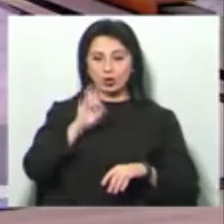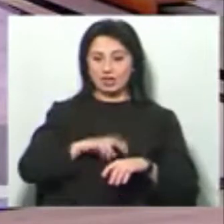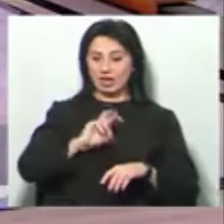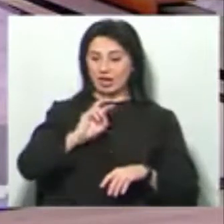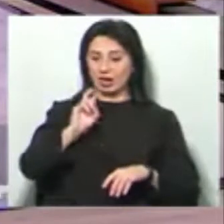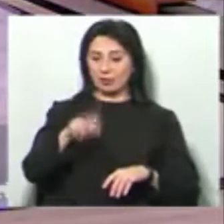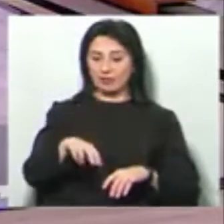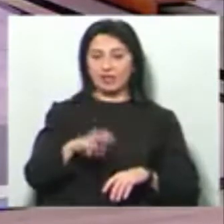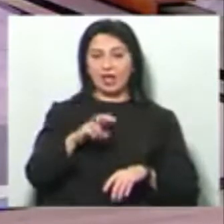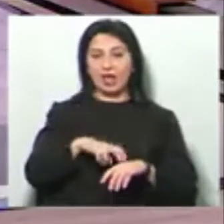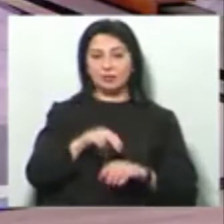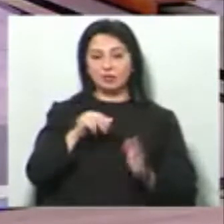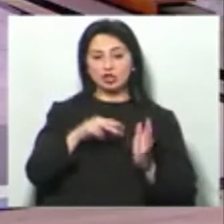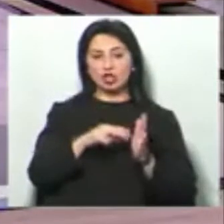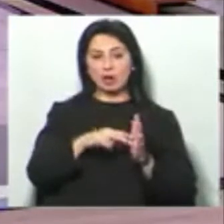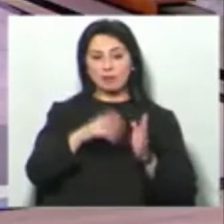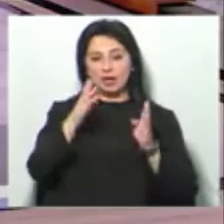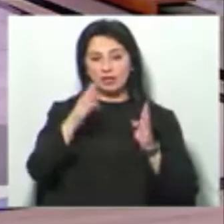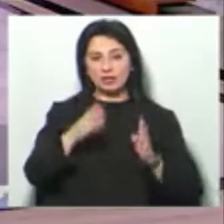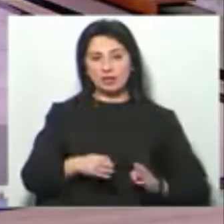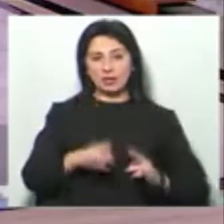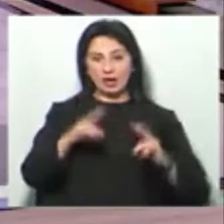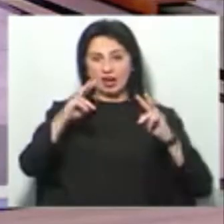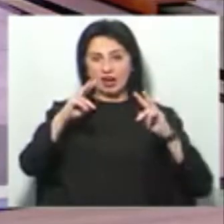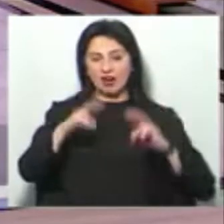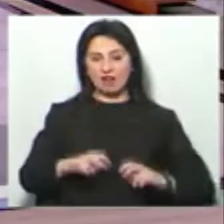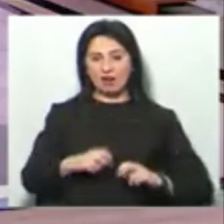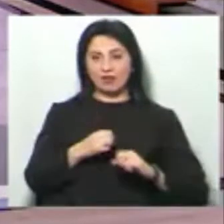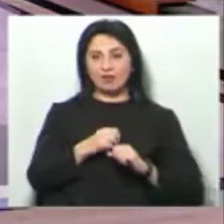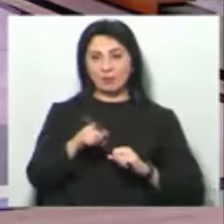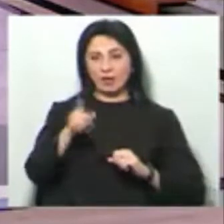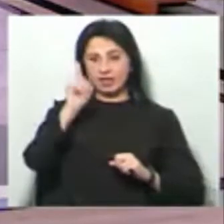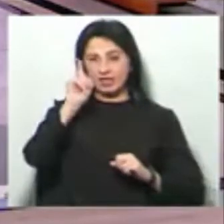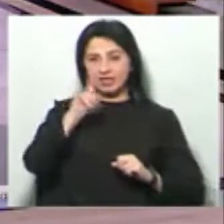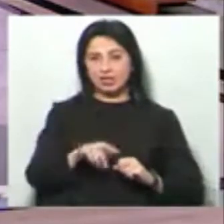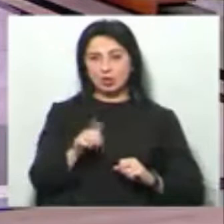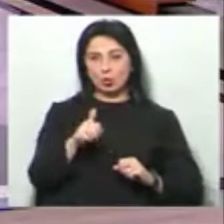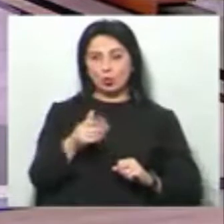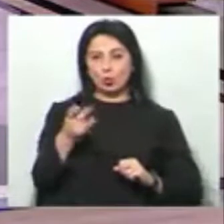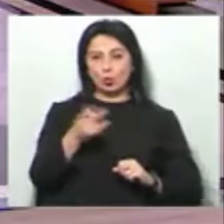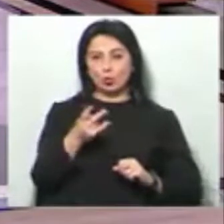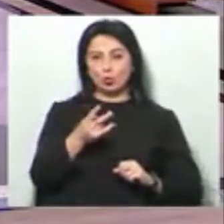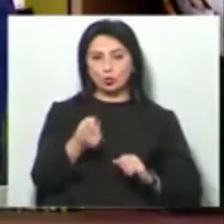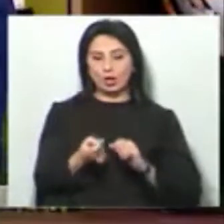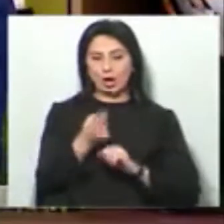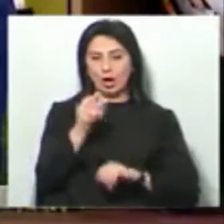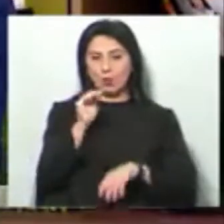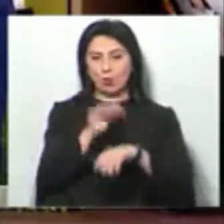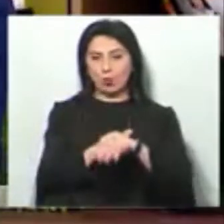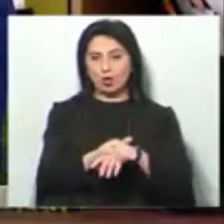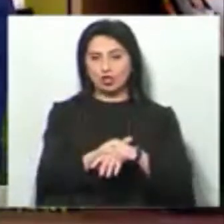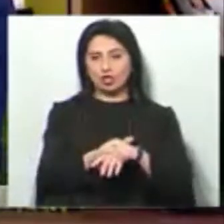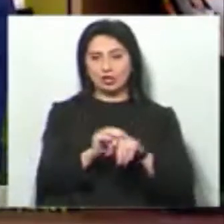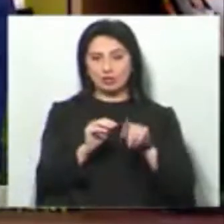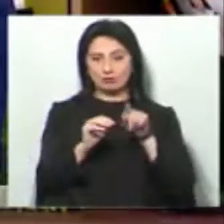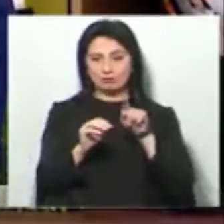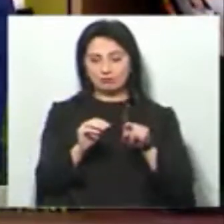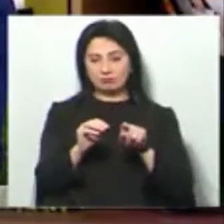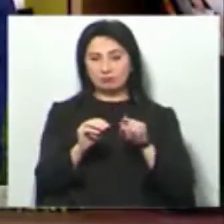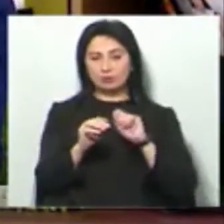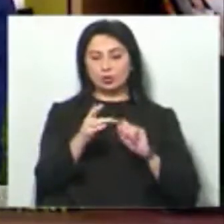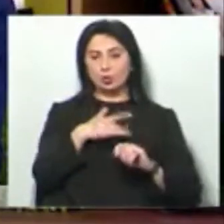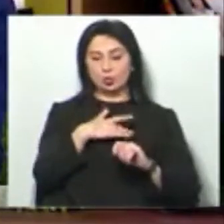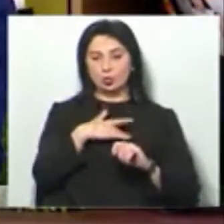ekimi afaseps, is konkretul uklebebs atarebs, man itsis rogor unda aghmoachinos da dasvas